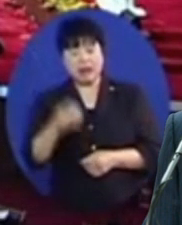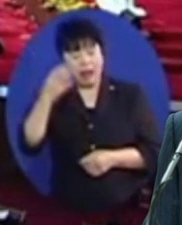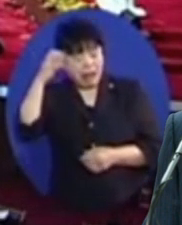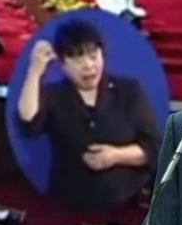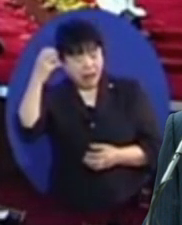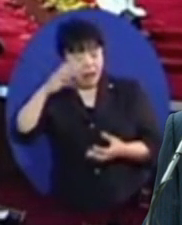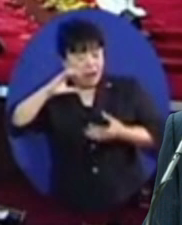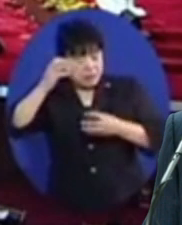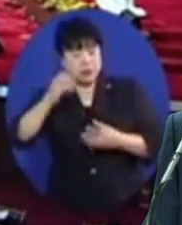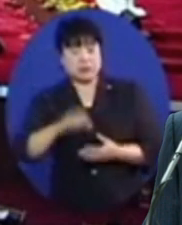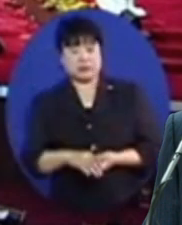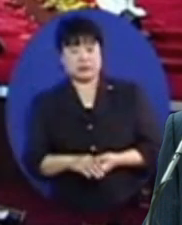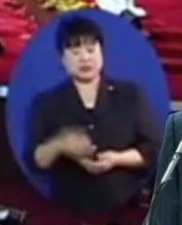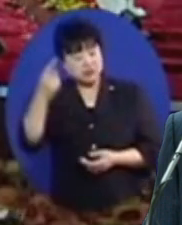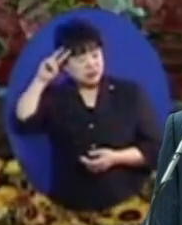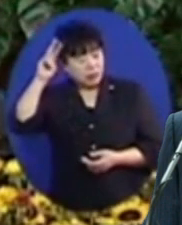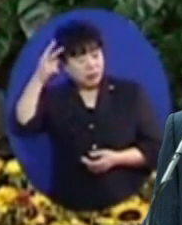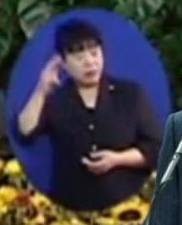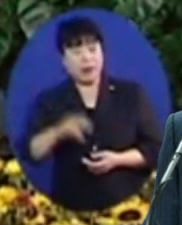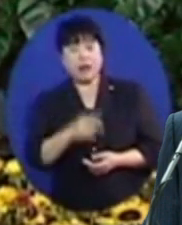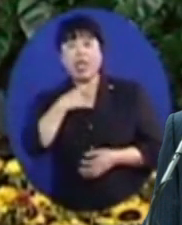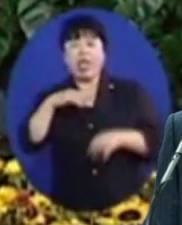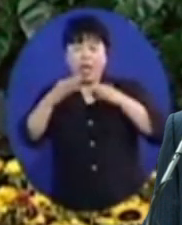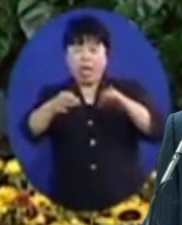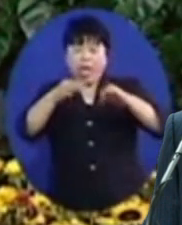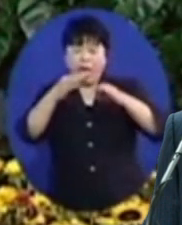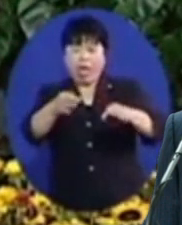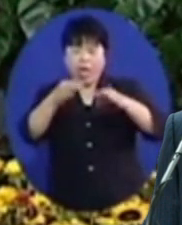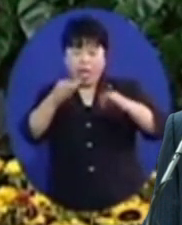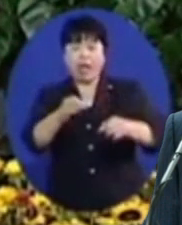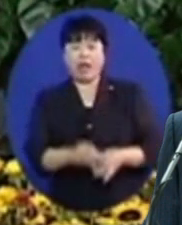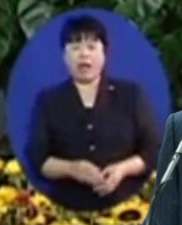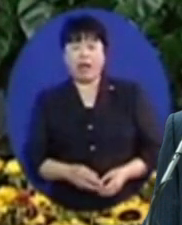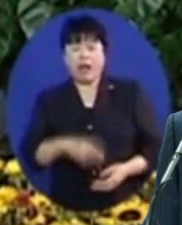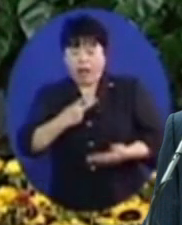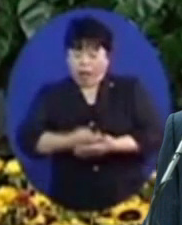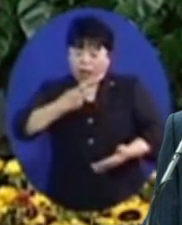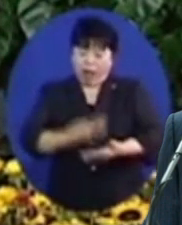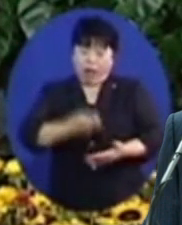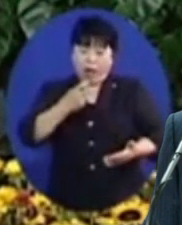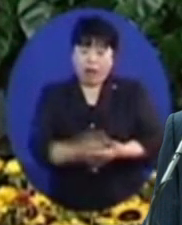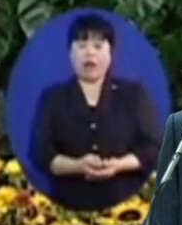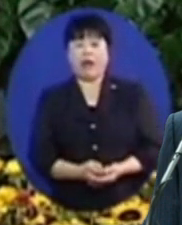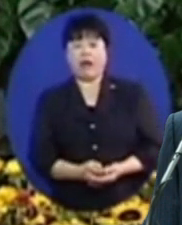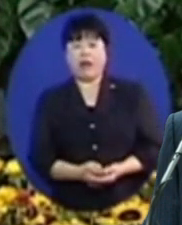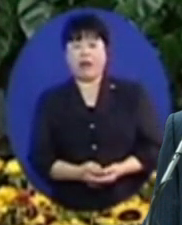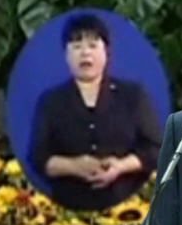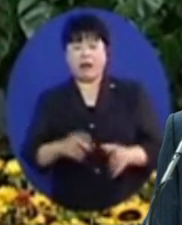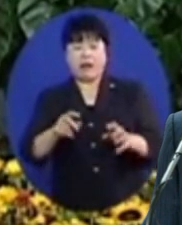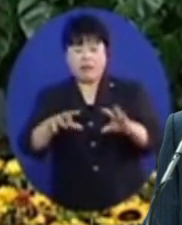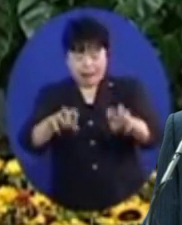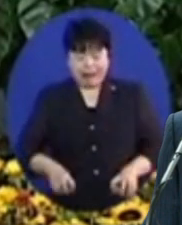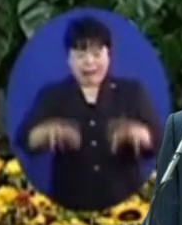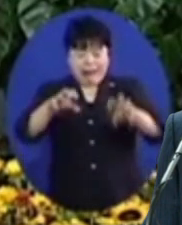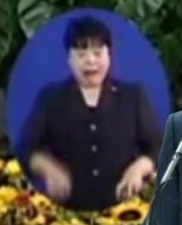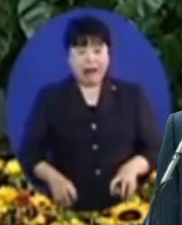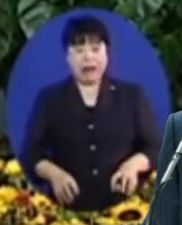일으키면 완전히 정신을 잃고 고함을 치고 발부둥을 치고 카페타를 손으로